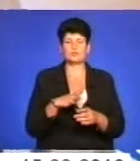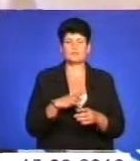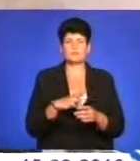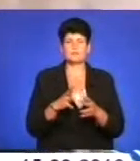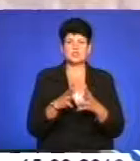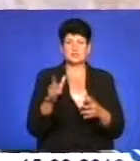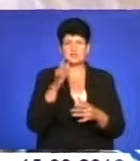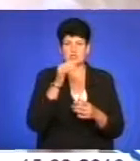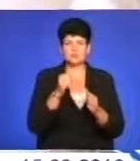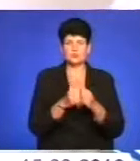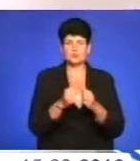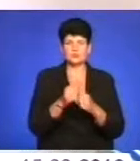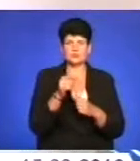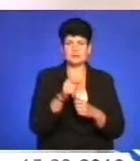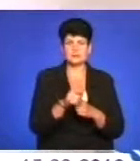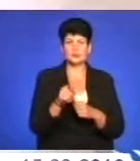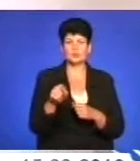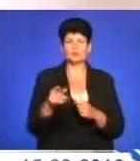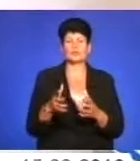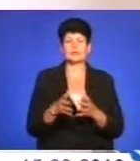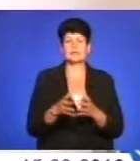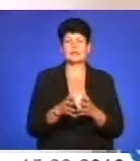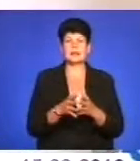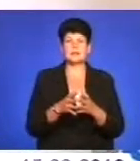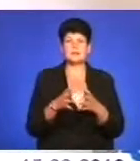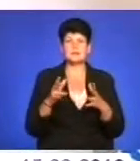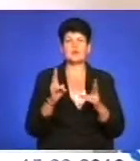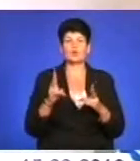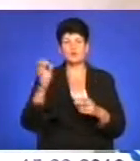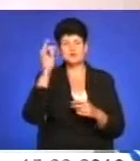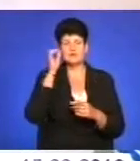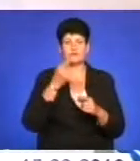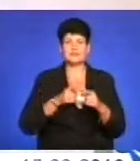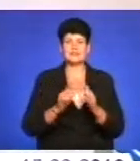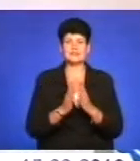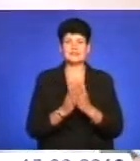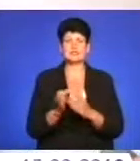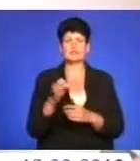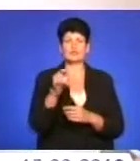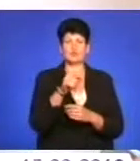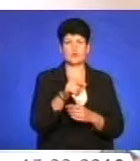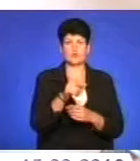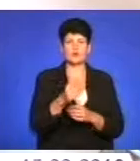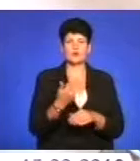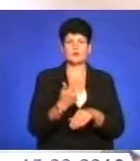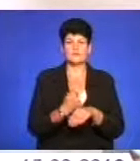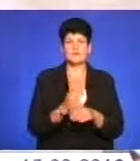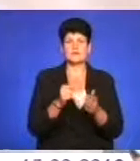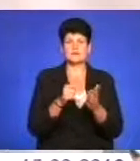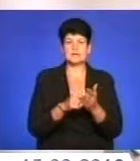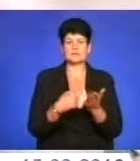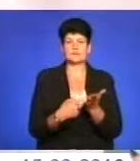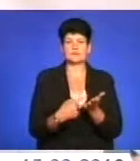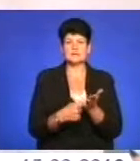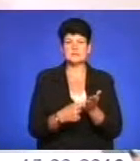ним. Тому, мабуть, найбільш про кого згадано в цій книзі, це саме про нього. Основна мета – це довести